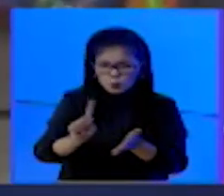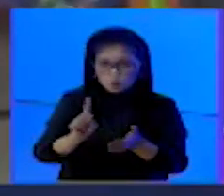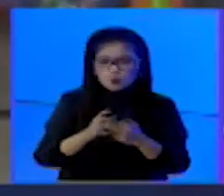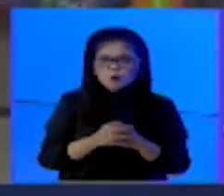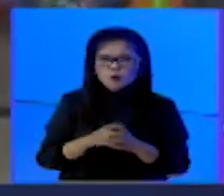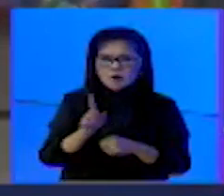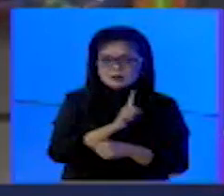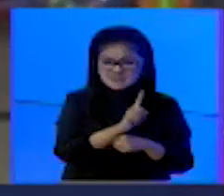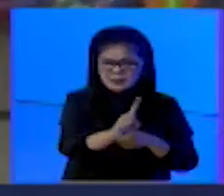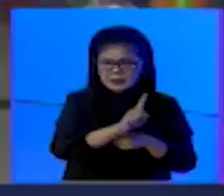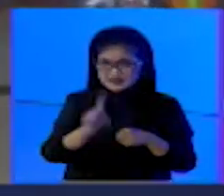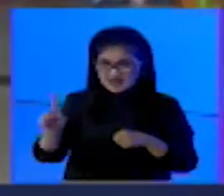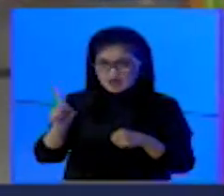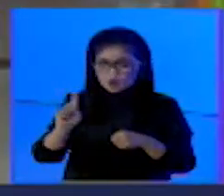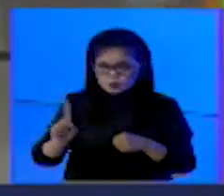jarak.